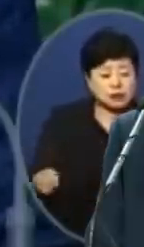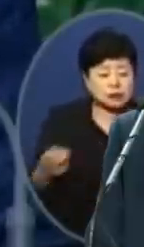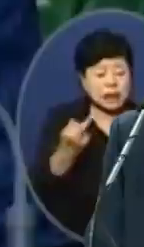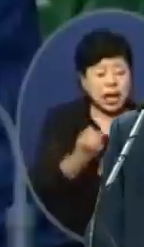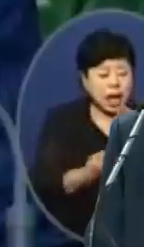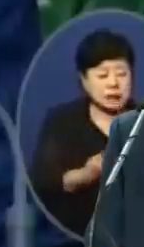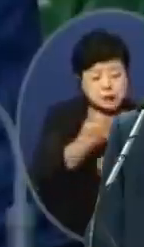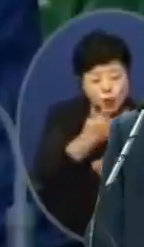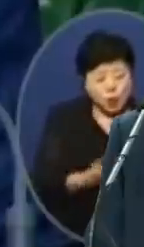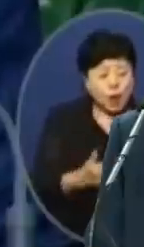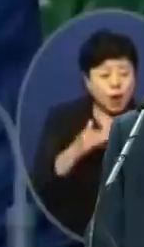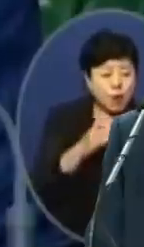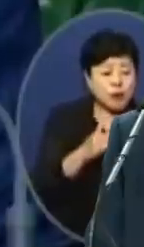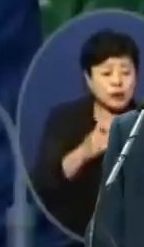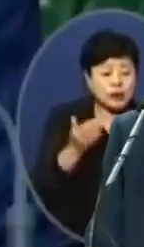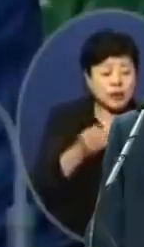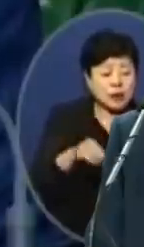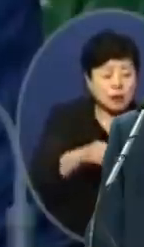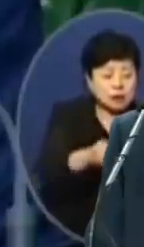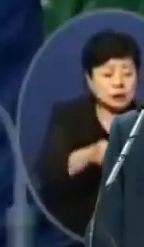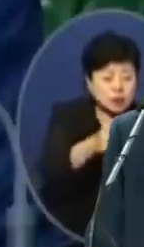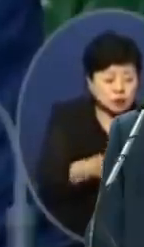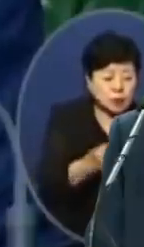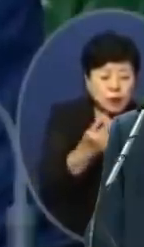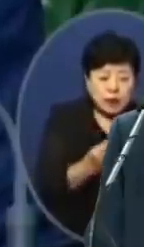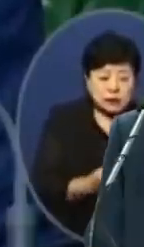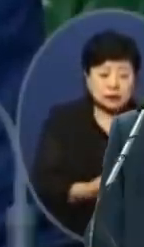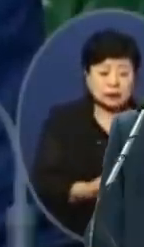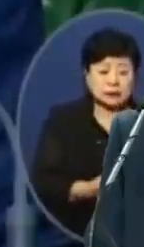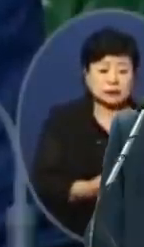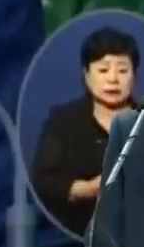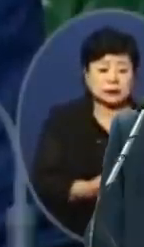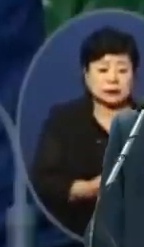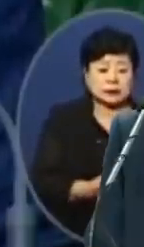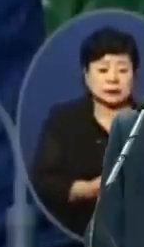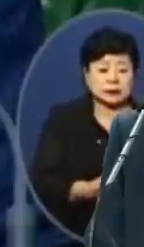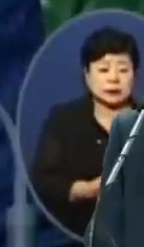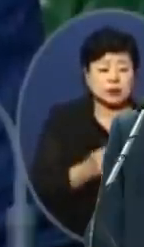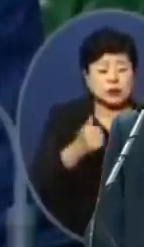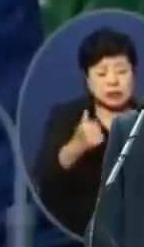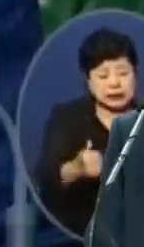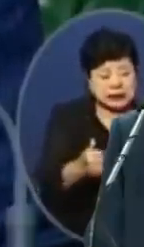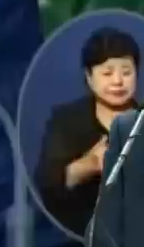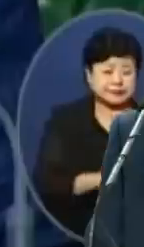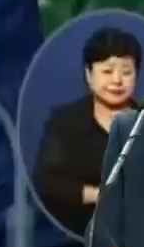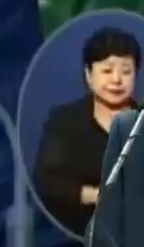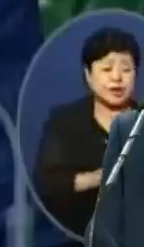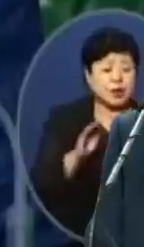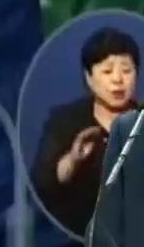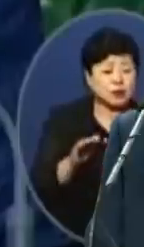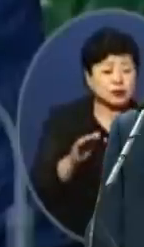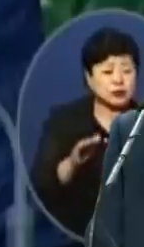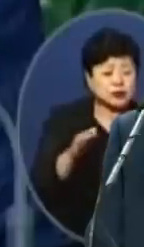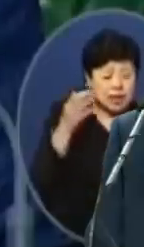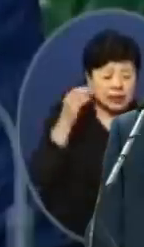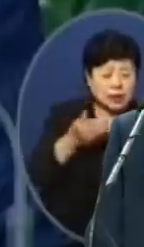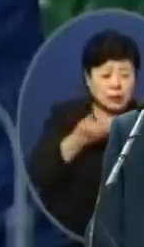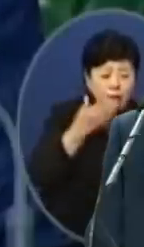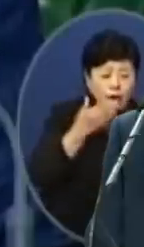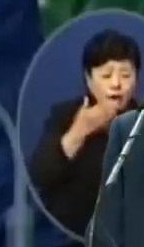아침에 고아원에 출근을 했는데 총무가 오더니만, 원장님 오늘 아침에 애들에게